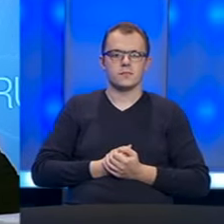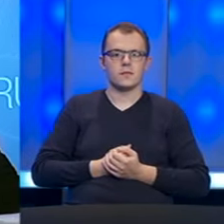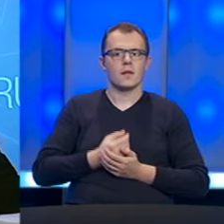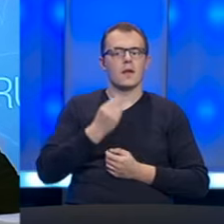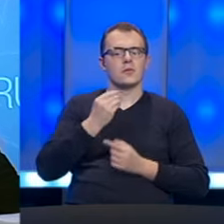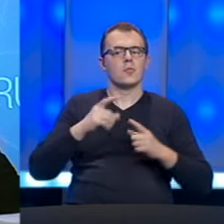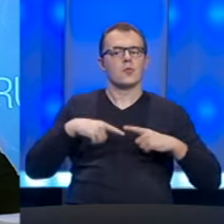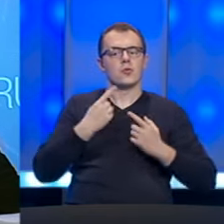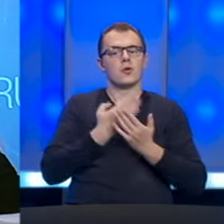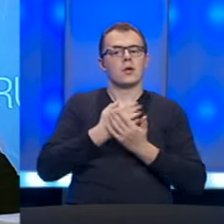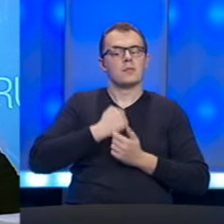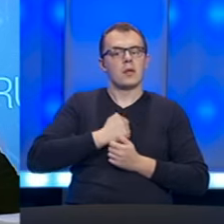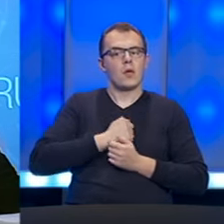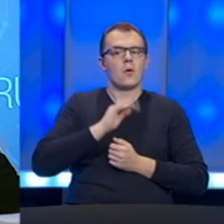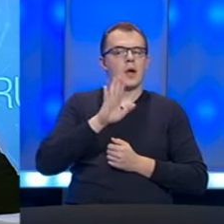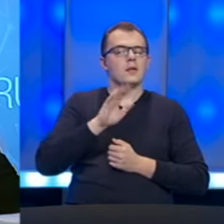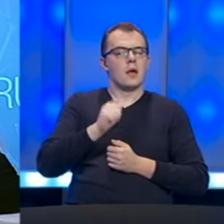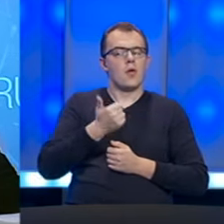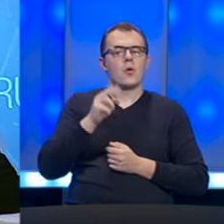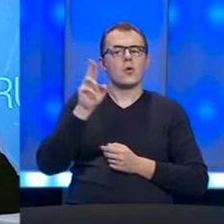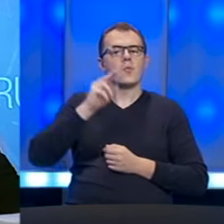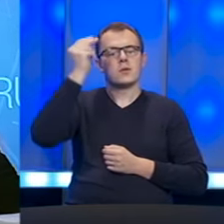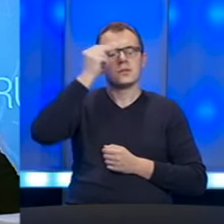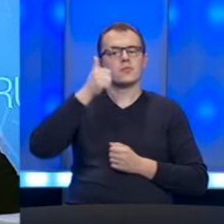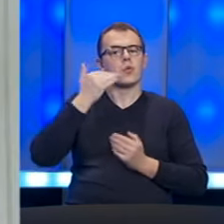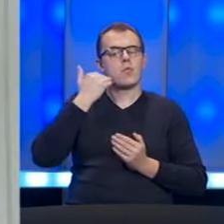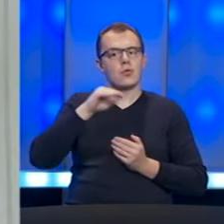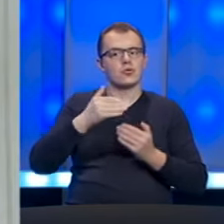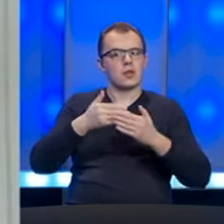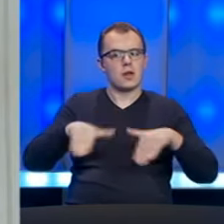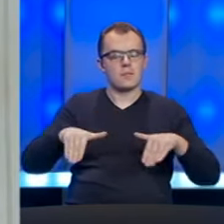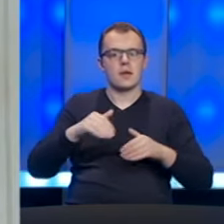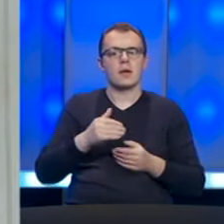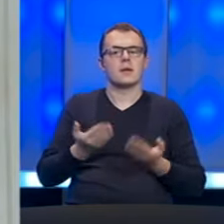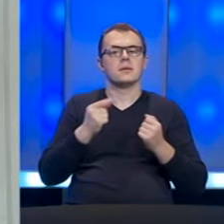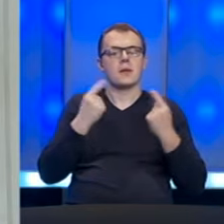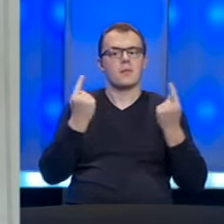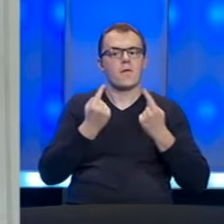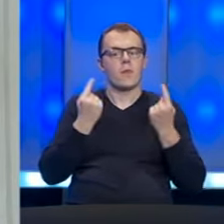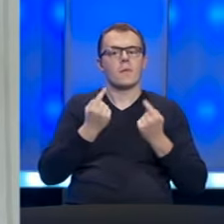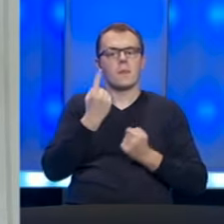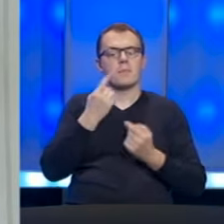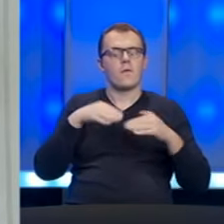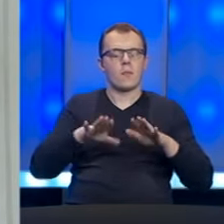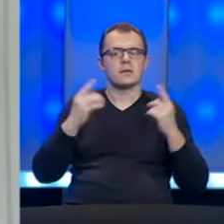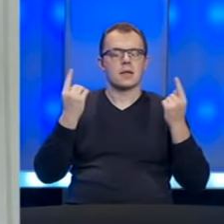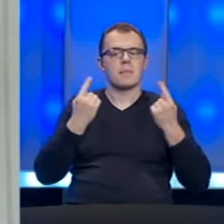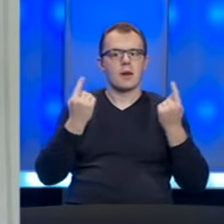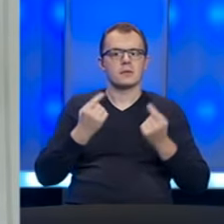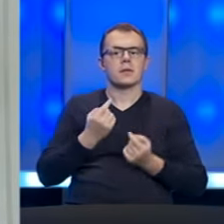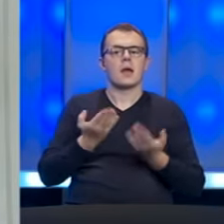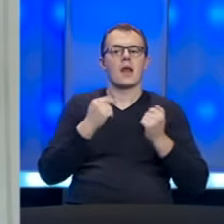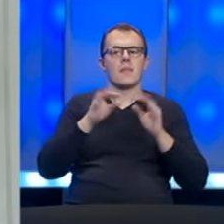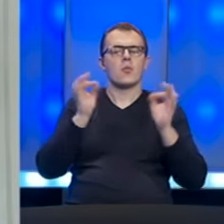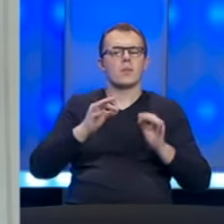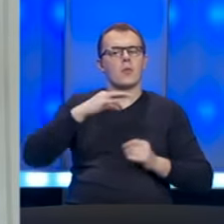Dobro jutro iz Banja Luke. Tako je, u Republici Srpskoj su pooštrene mjere za prvomajske praznike. Naime, uredbom